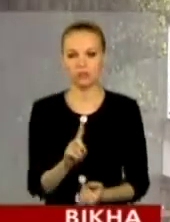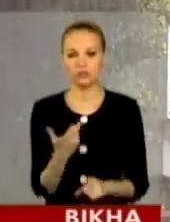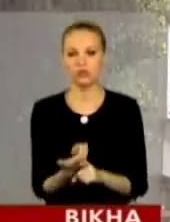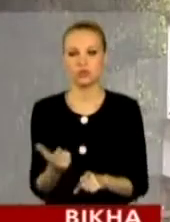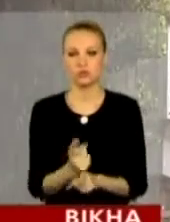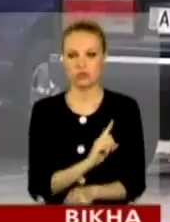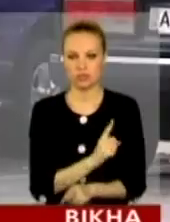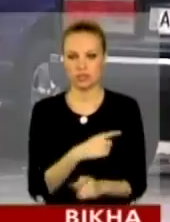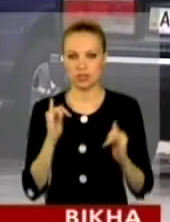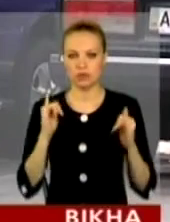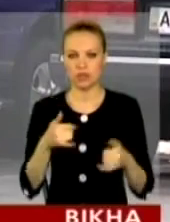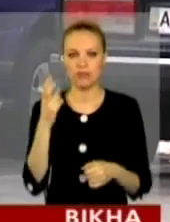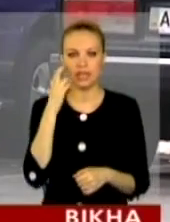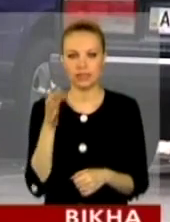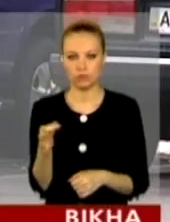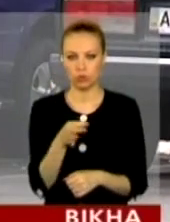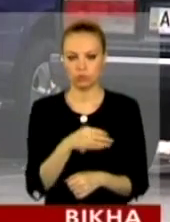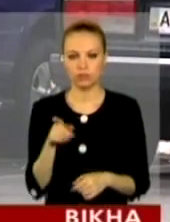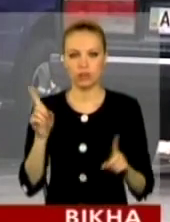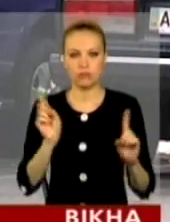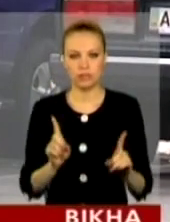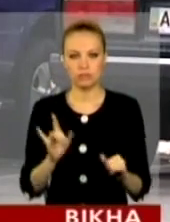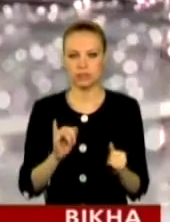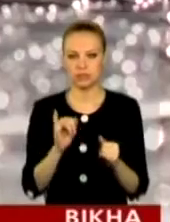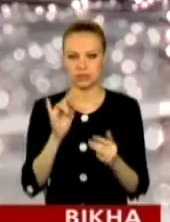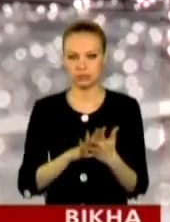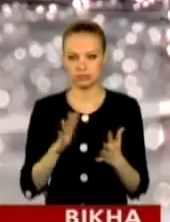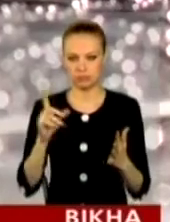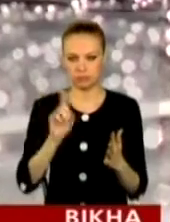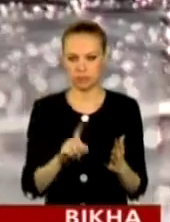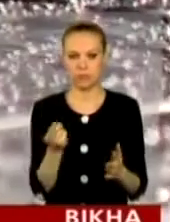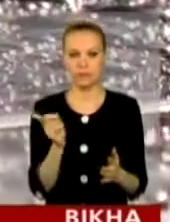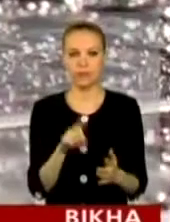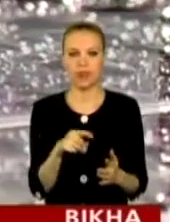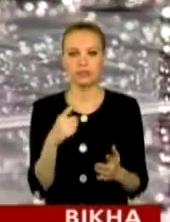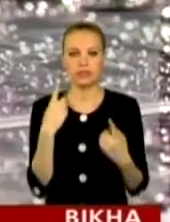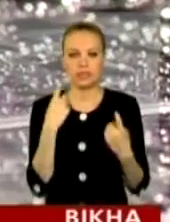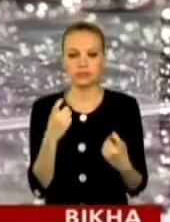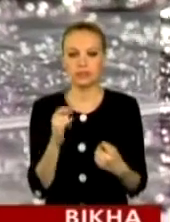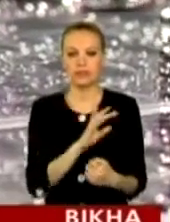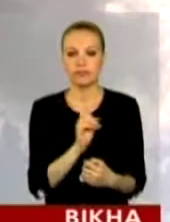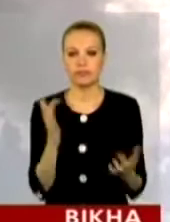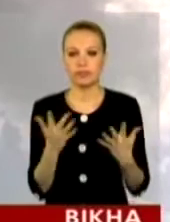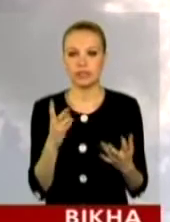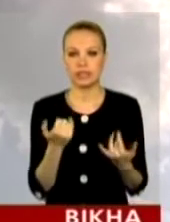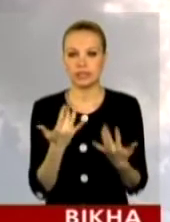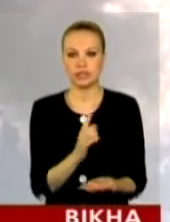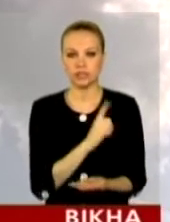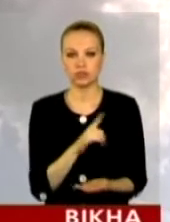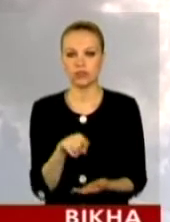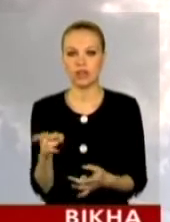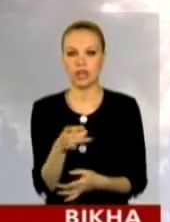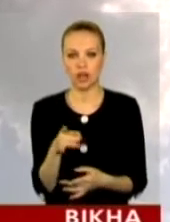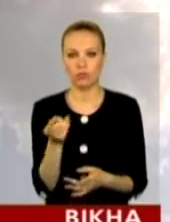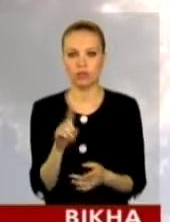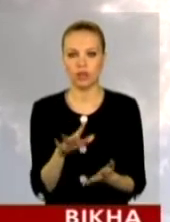дуже сильно заливає Київську область, там гримить і блискає, іноді вітер настільки сильний, що в деяких районах навіть